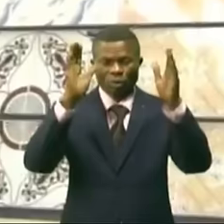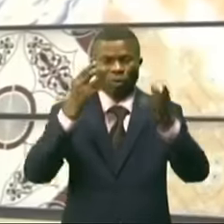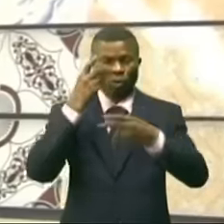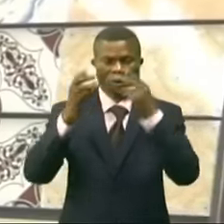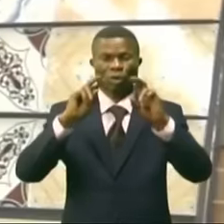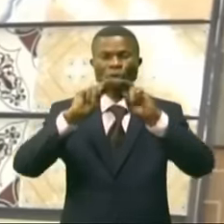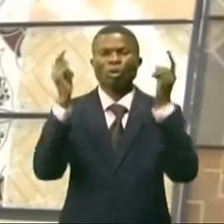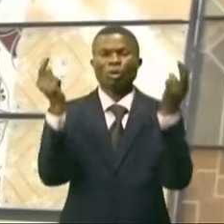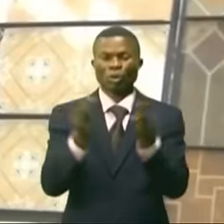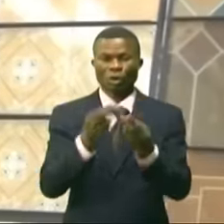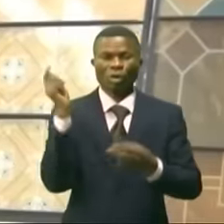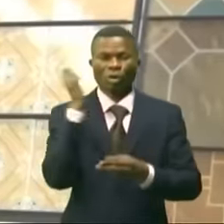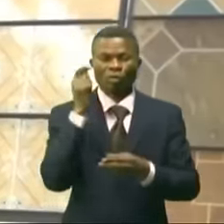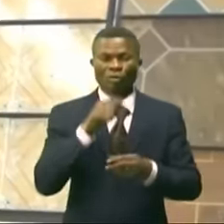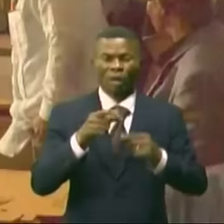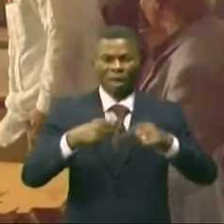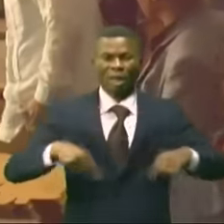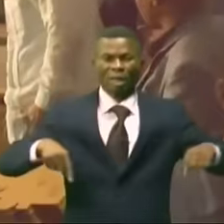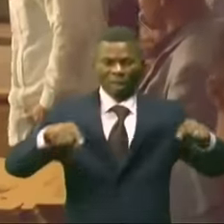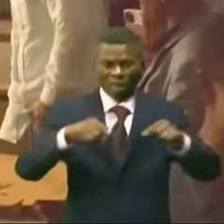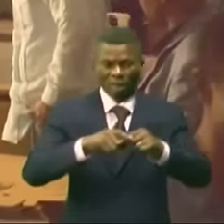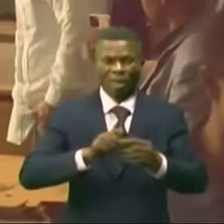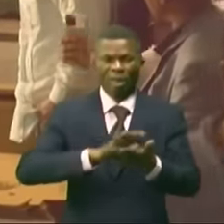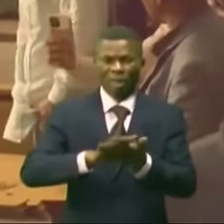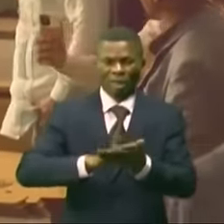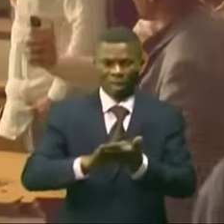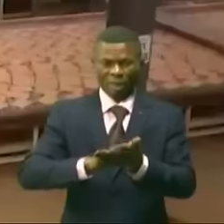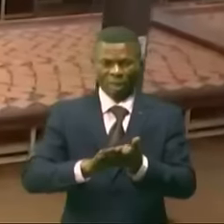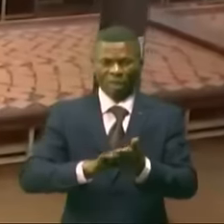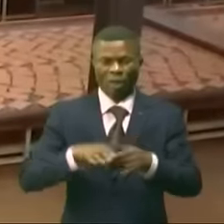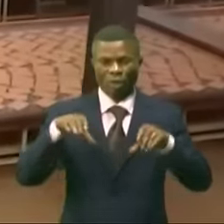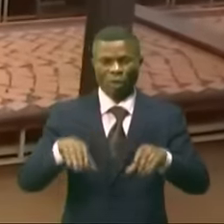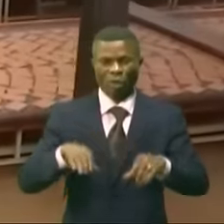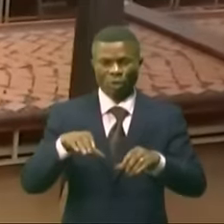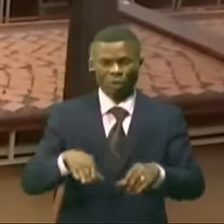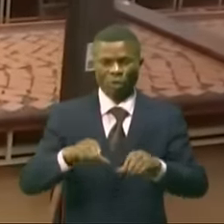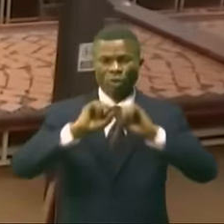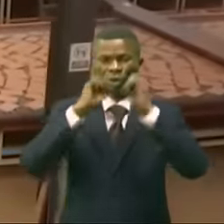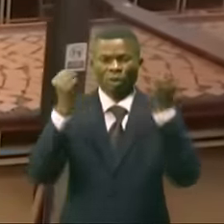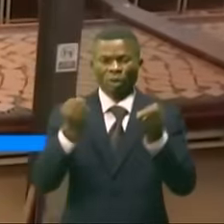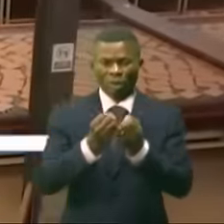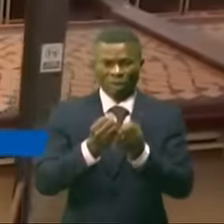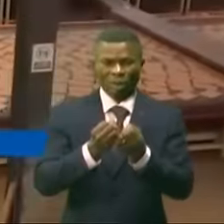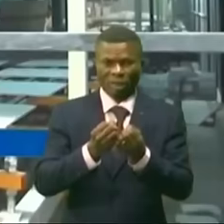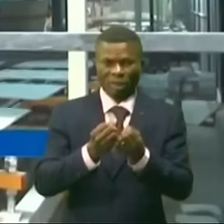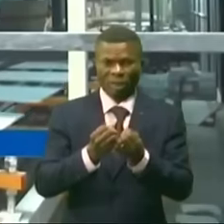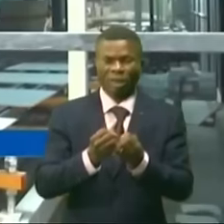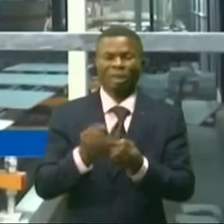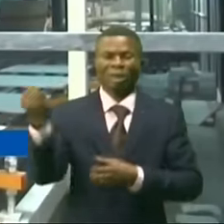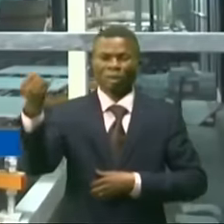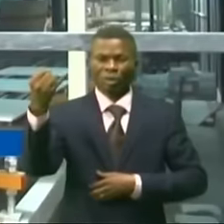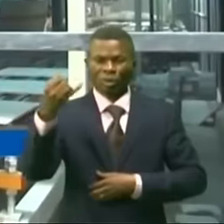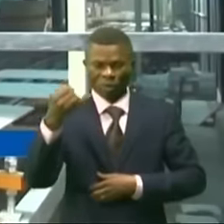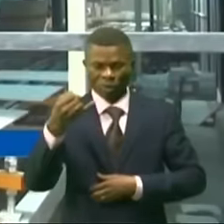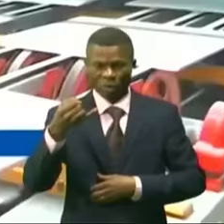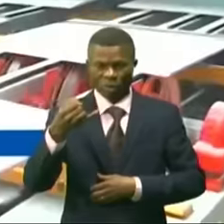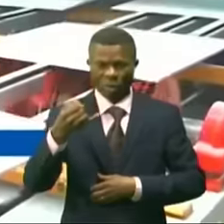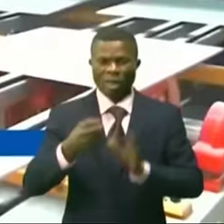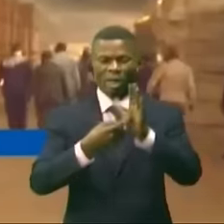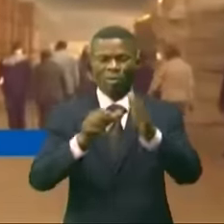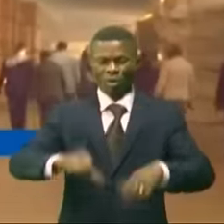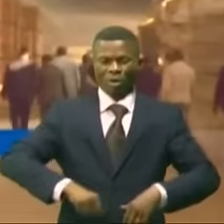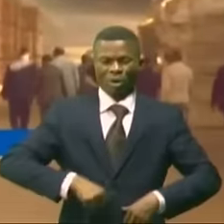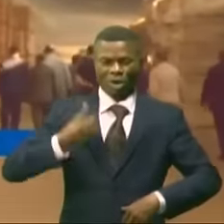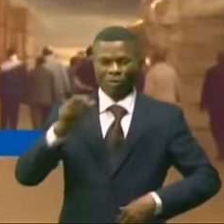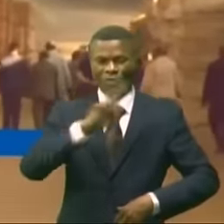isunes de production de carreaux et fyance Médine Congo de la société saphir céramique qui fait désormais la fierté de la